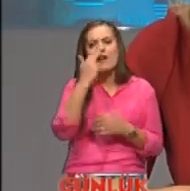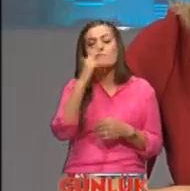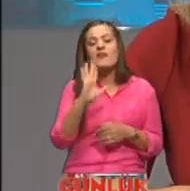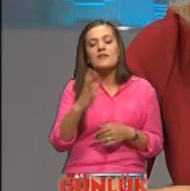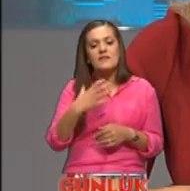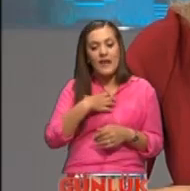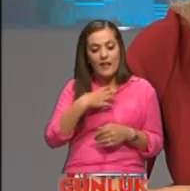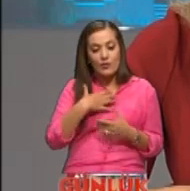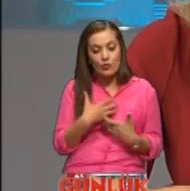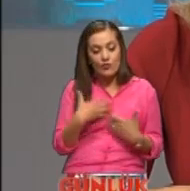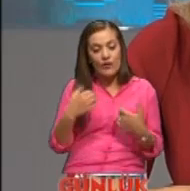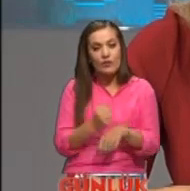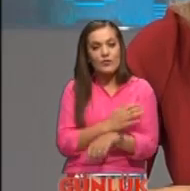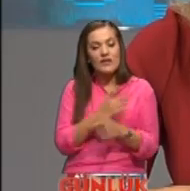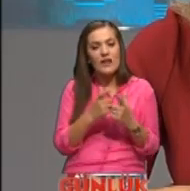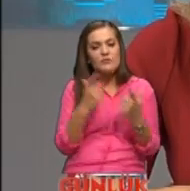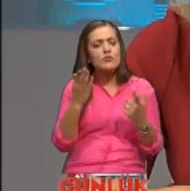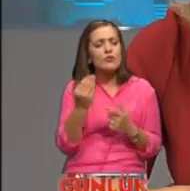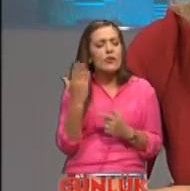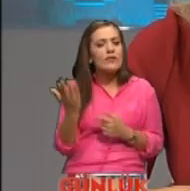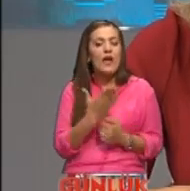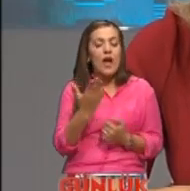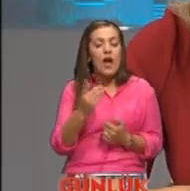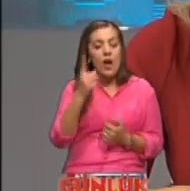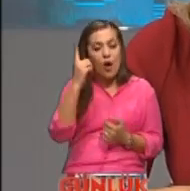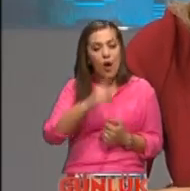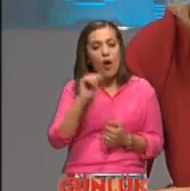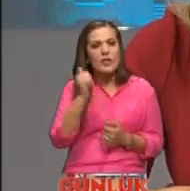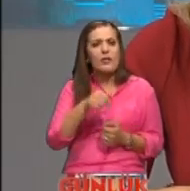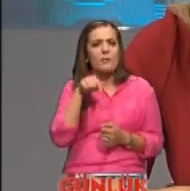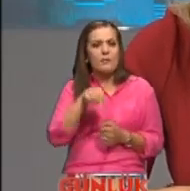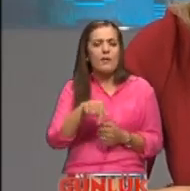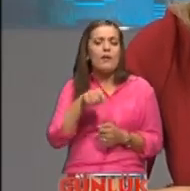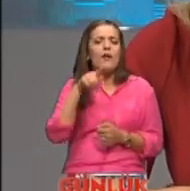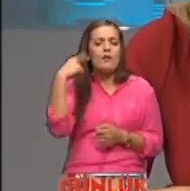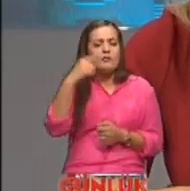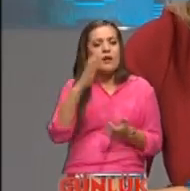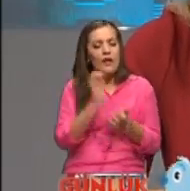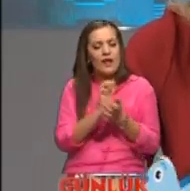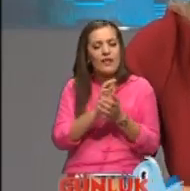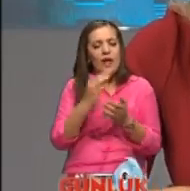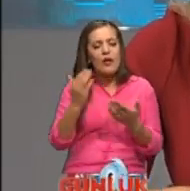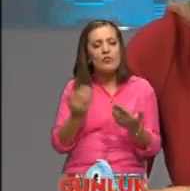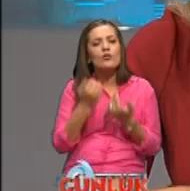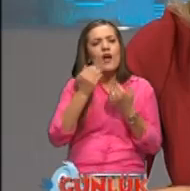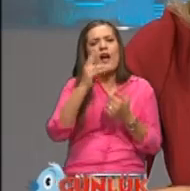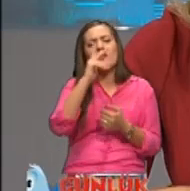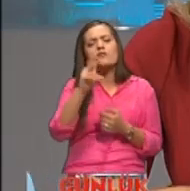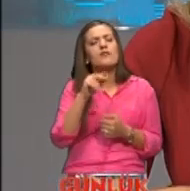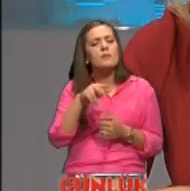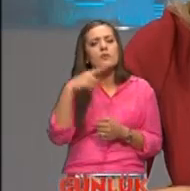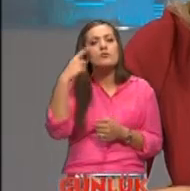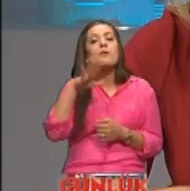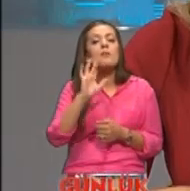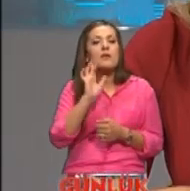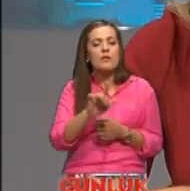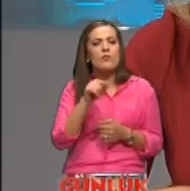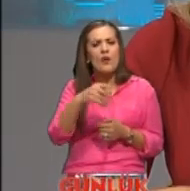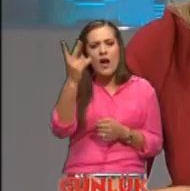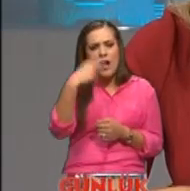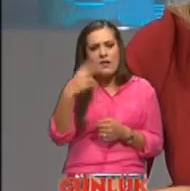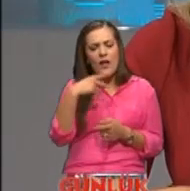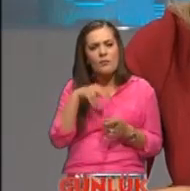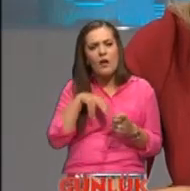alışmaz. Kendilerine güven duygusunun gelişmesi çok daha önceliklidir. O yüzden aileler kucağa alışıyormuş gibi düşünmemesi gerekiyor. Pek çok bu